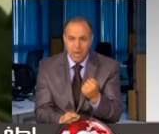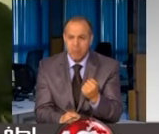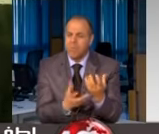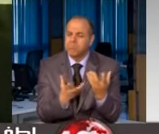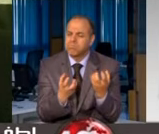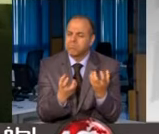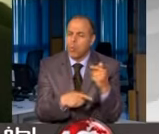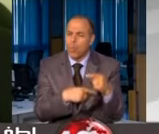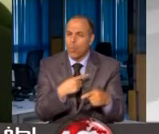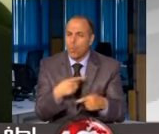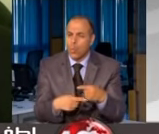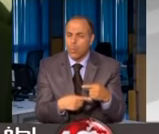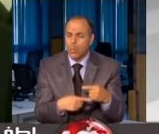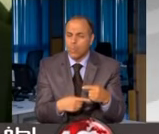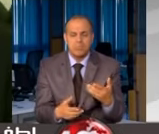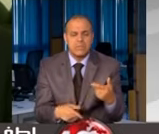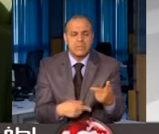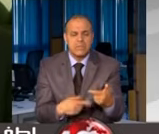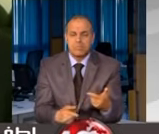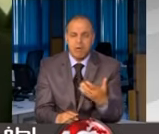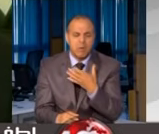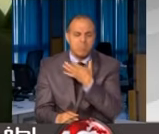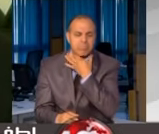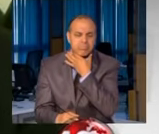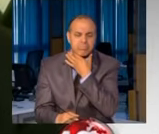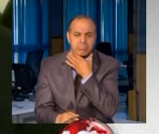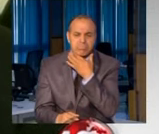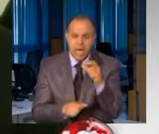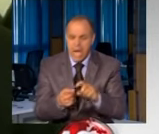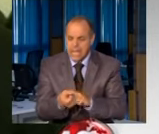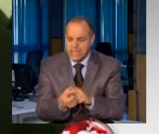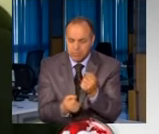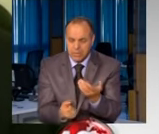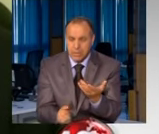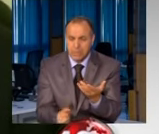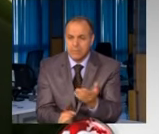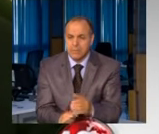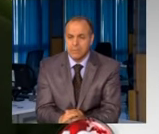اكتظاظ متواصل ومستمر خانق وموتر للأعصاب.